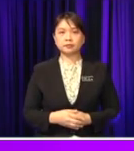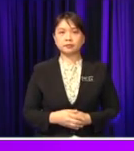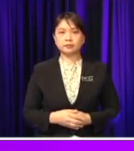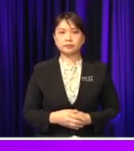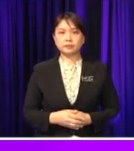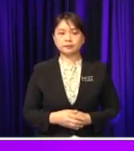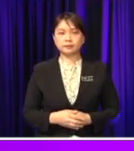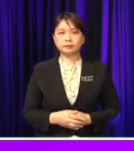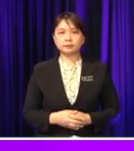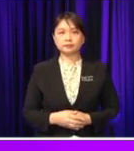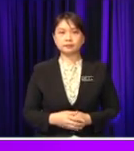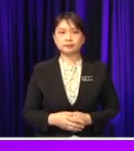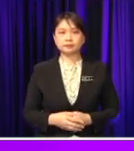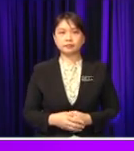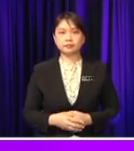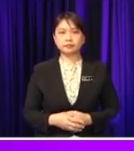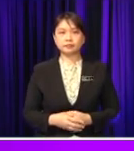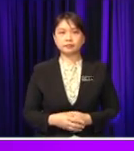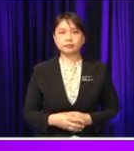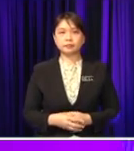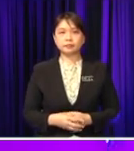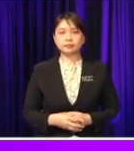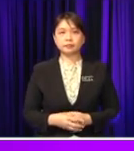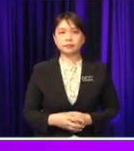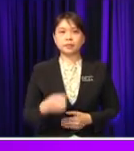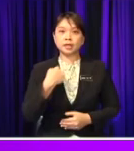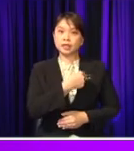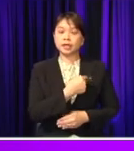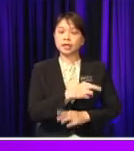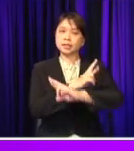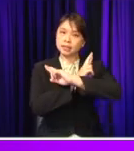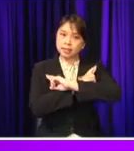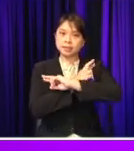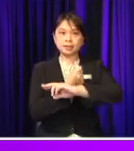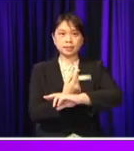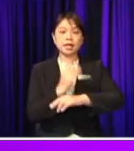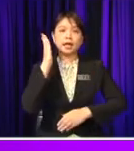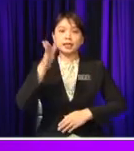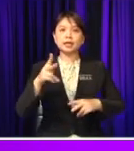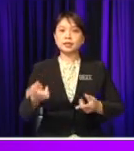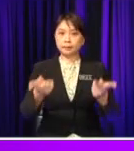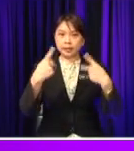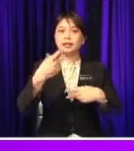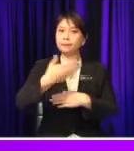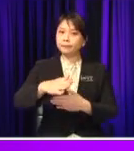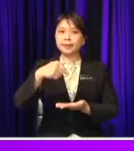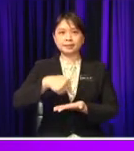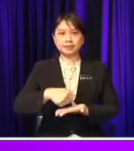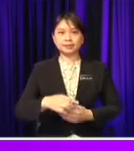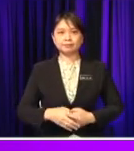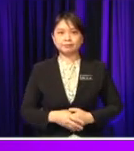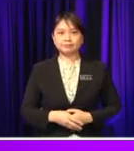kepada operasi tambah tadi paham terima kasih Cikgu kita akan berhenti seketika kembali dalam diri KPM jangan ke